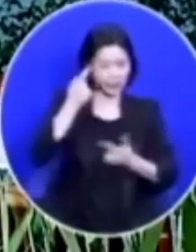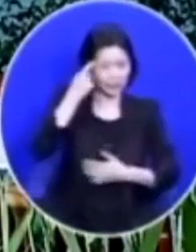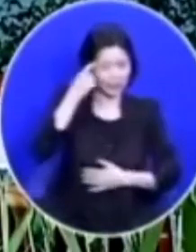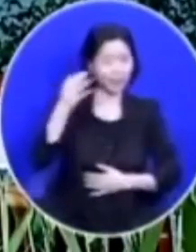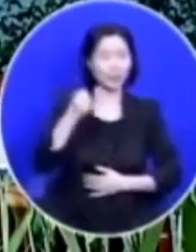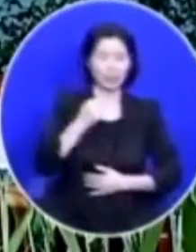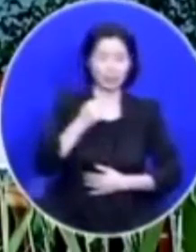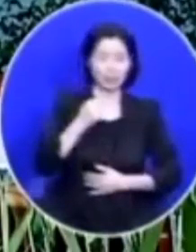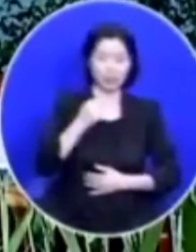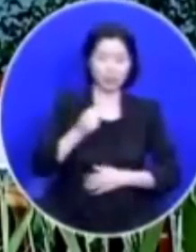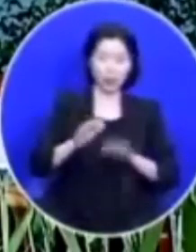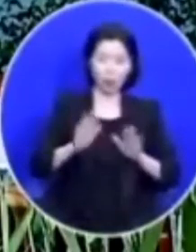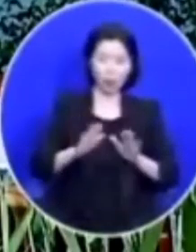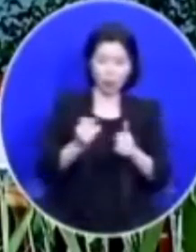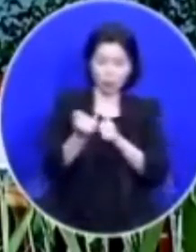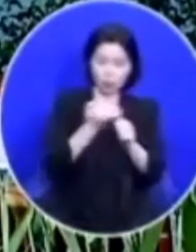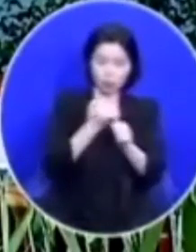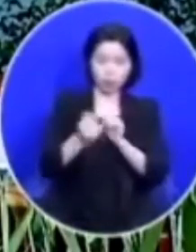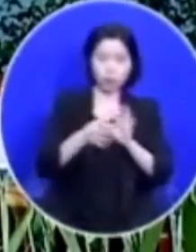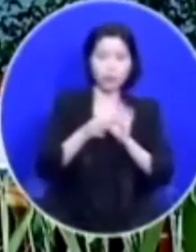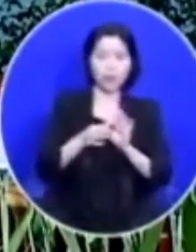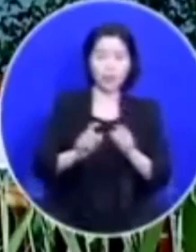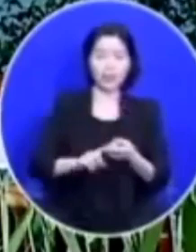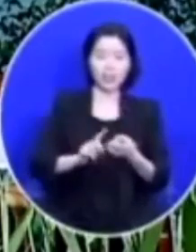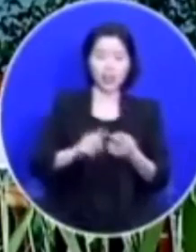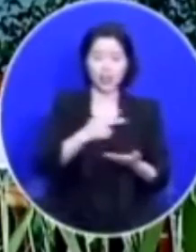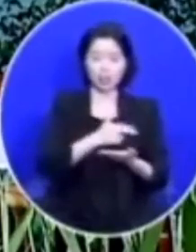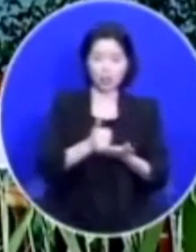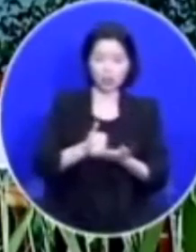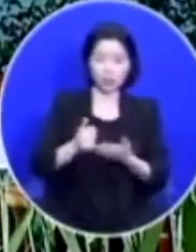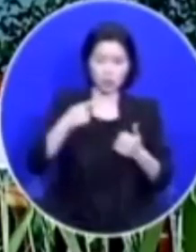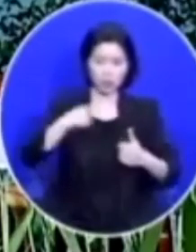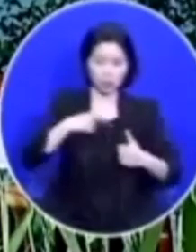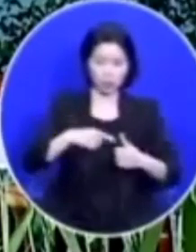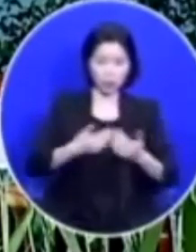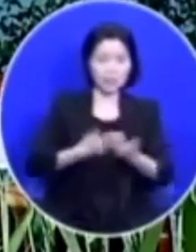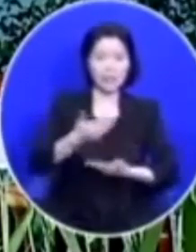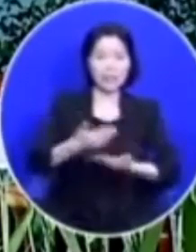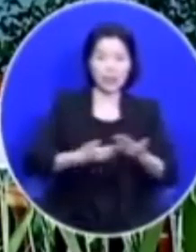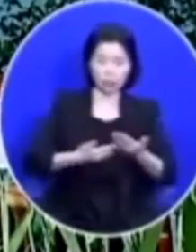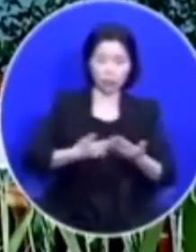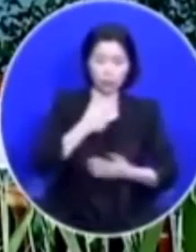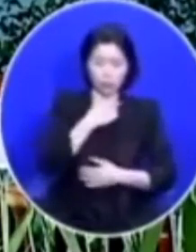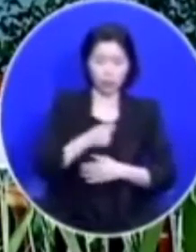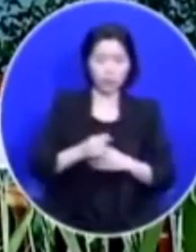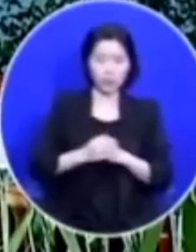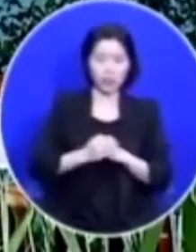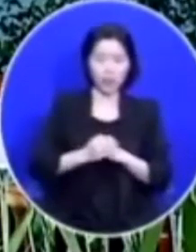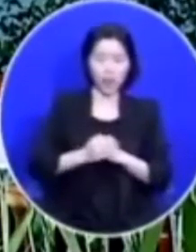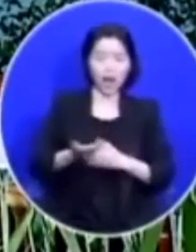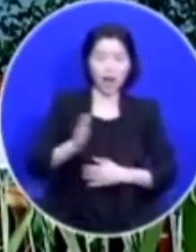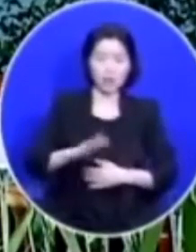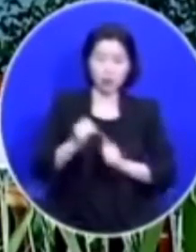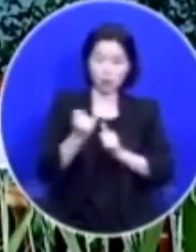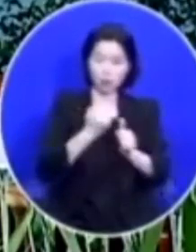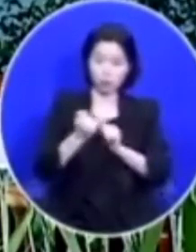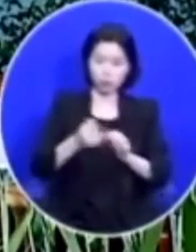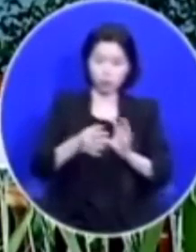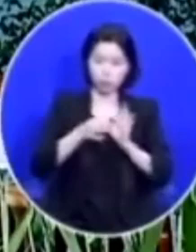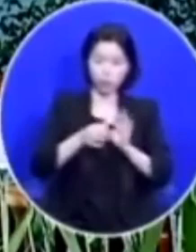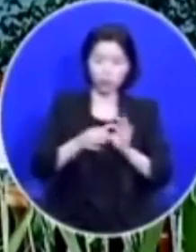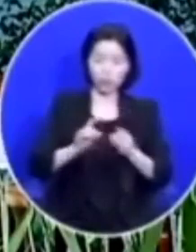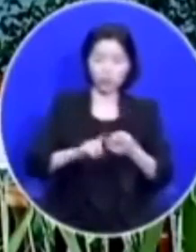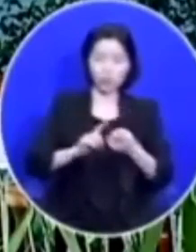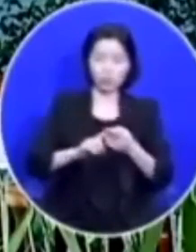오늘은 부부 관계에 대한 주님의 교훈을 나누려고 합니다 그러나 부모 관계에 대해서 주님이 주시는